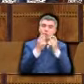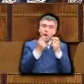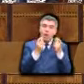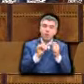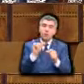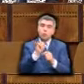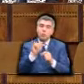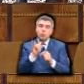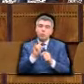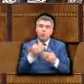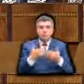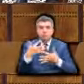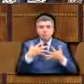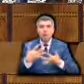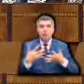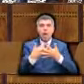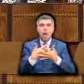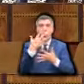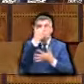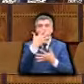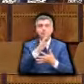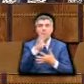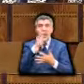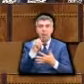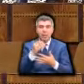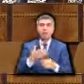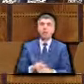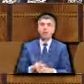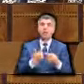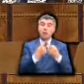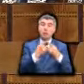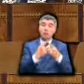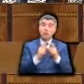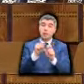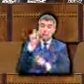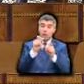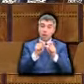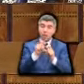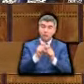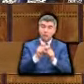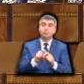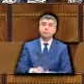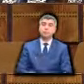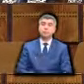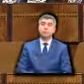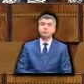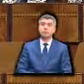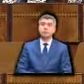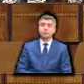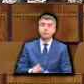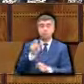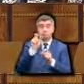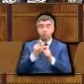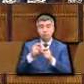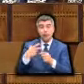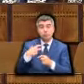فين تقدمنا مع افريقيا، سواء في المستوى في الاستثمار العمومي بالنسبة للفعاليات الاقتصادية اللي كتقوم